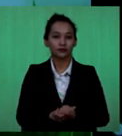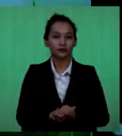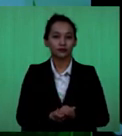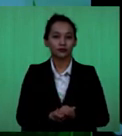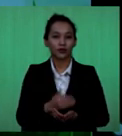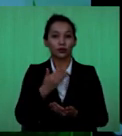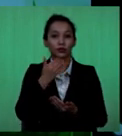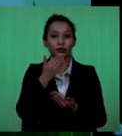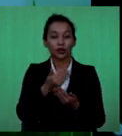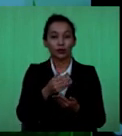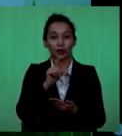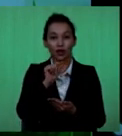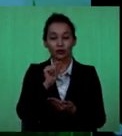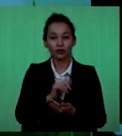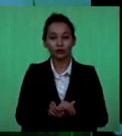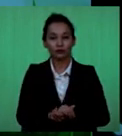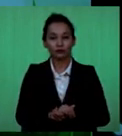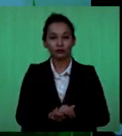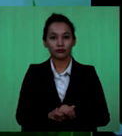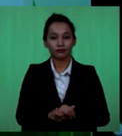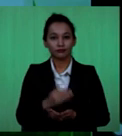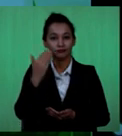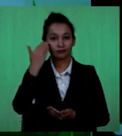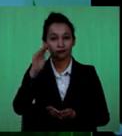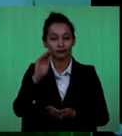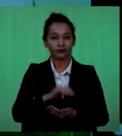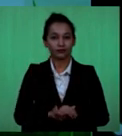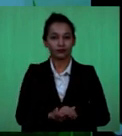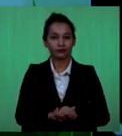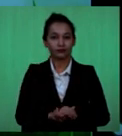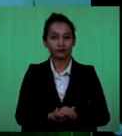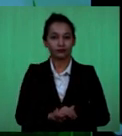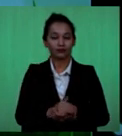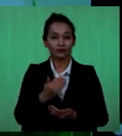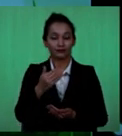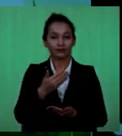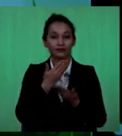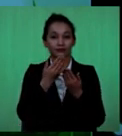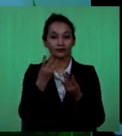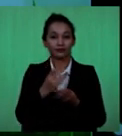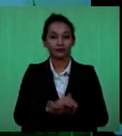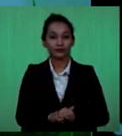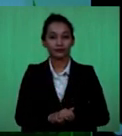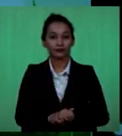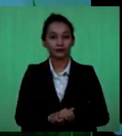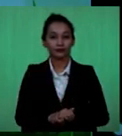Deb so'rabdi qaldirg'och uni tanimay. Endi siz o'qing.